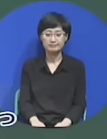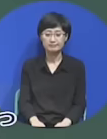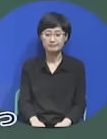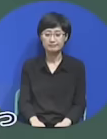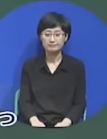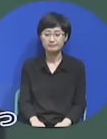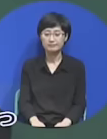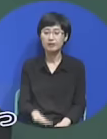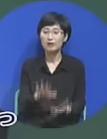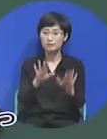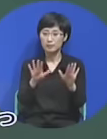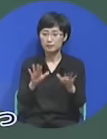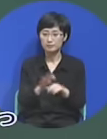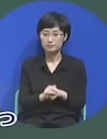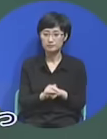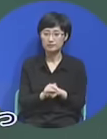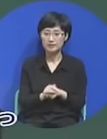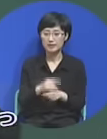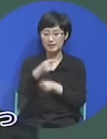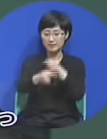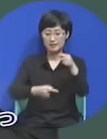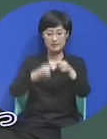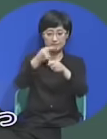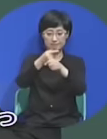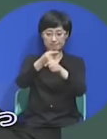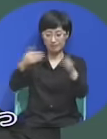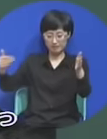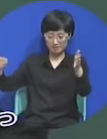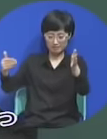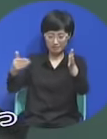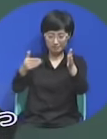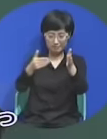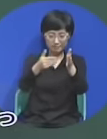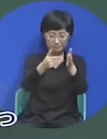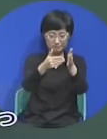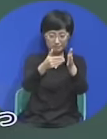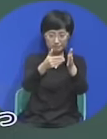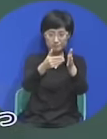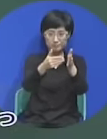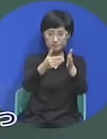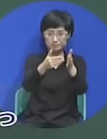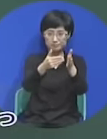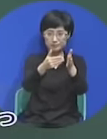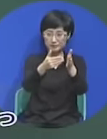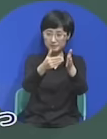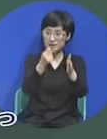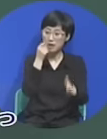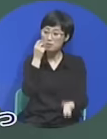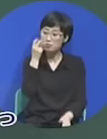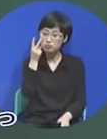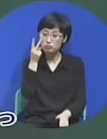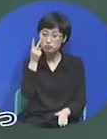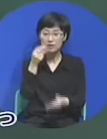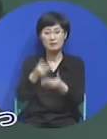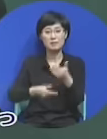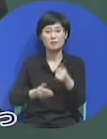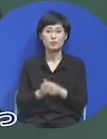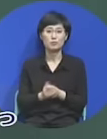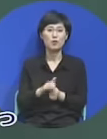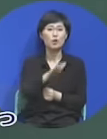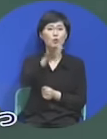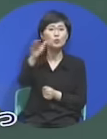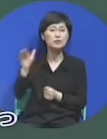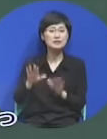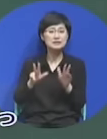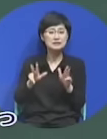예우리가이제한해가거의다가고있습니다 我们一年快要走完了。 예남아있는데몇가지중요한걸가지고좀우리영적정비